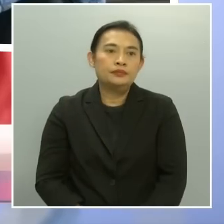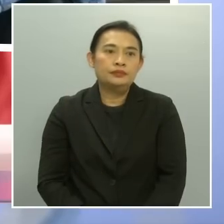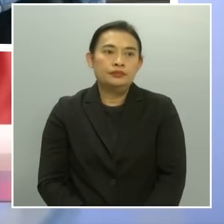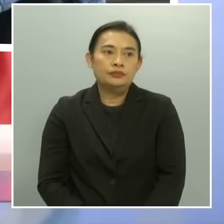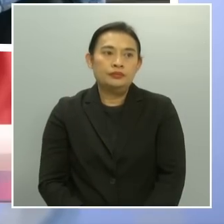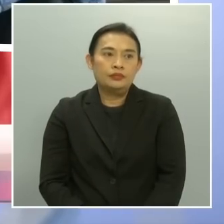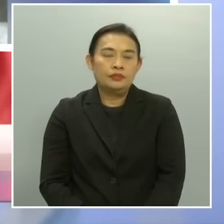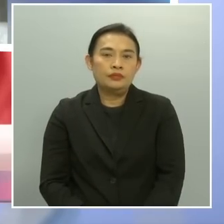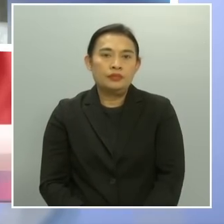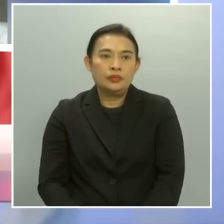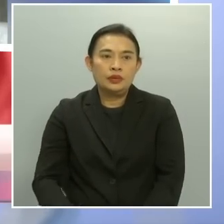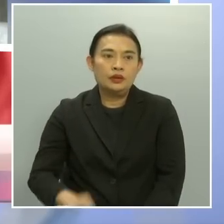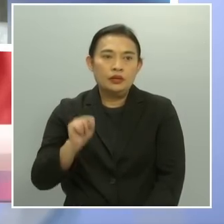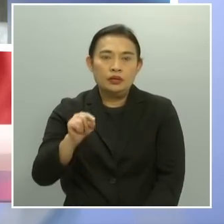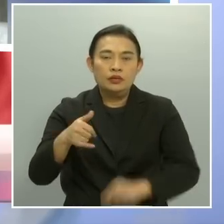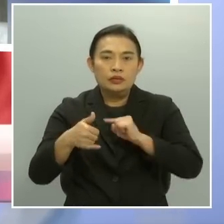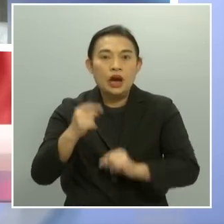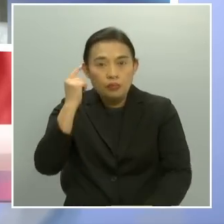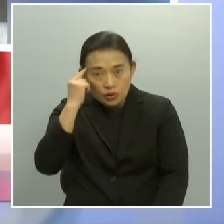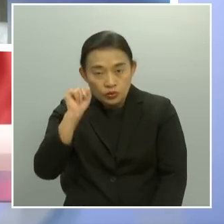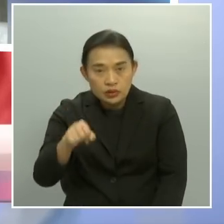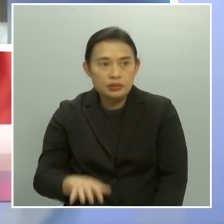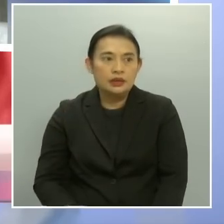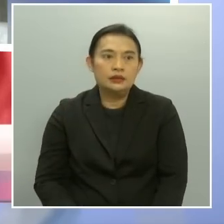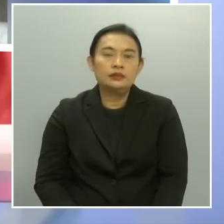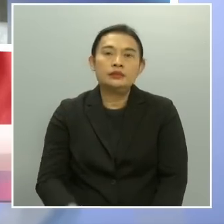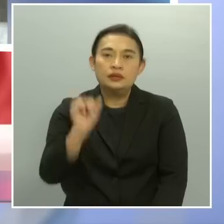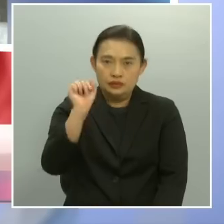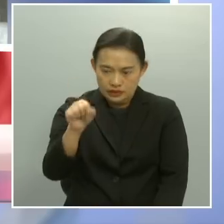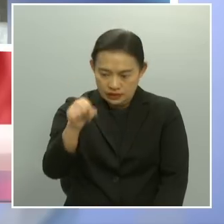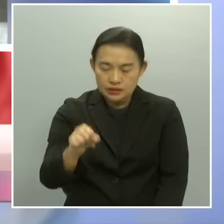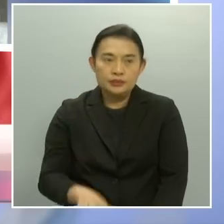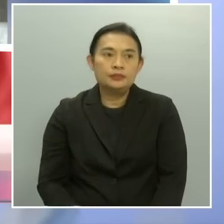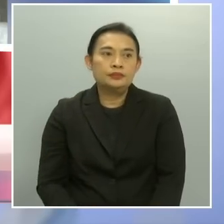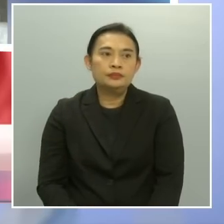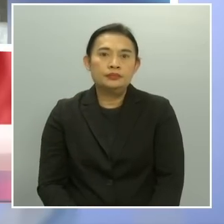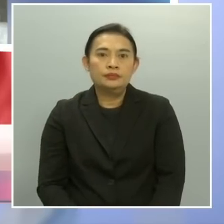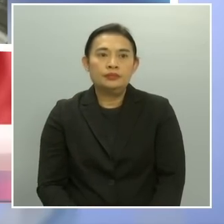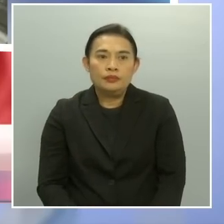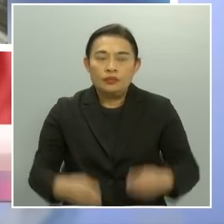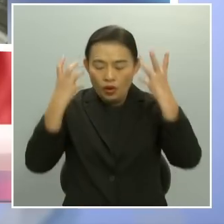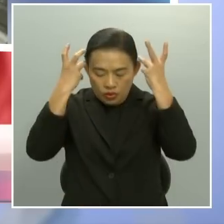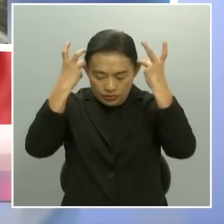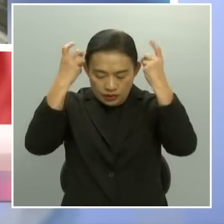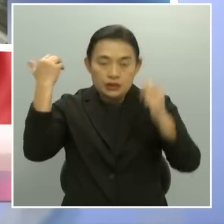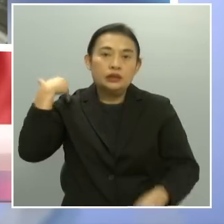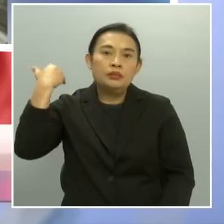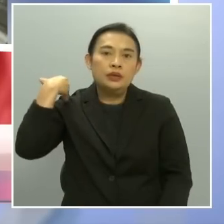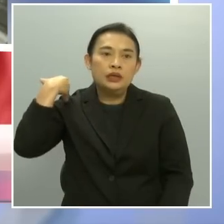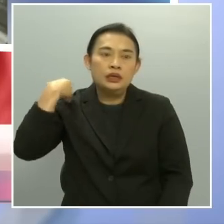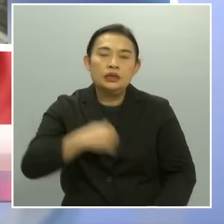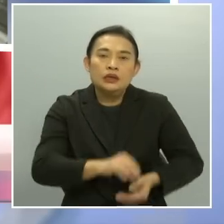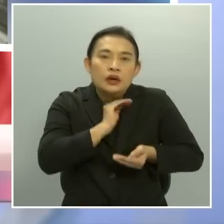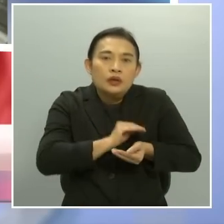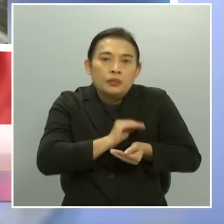ราบขึ้นมาแล้วทำให้น้องช็อกหนักเนี่ยฮะ ใช่เขายิ่งช็อกหนักค่ะเพราะว่า ความเครียดที่เขามีอยู่แล้วมันสะสมมาแล้ว